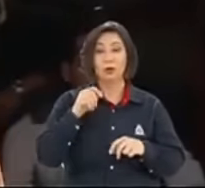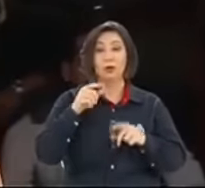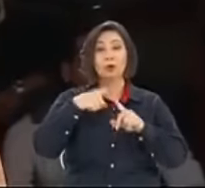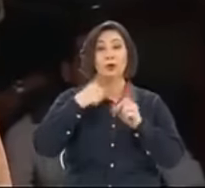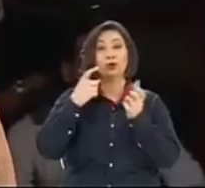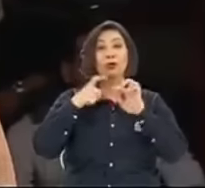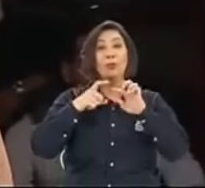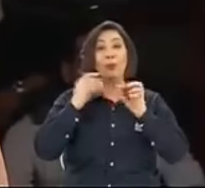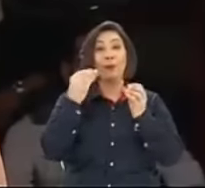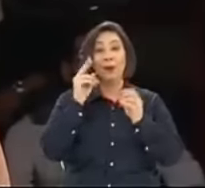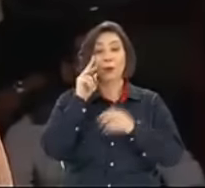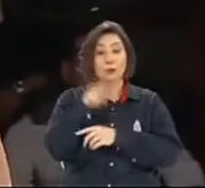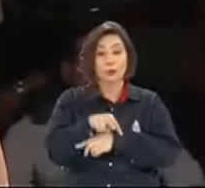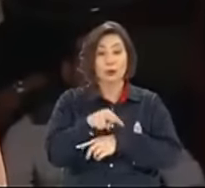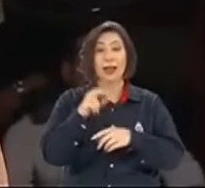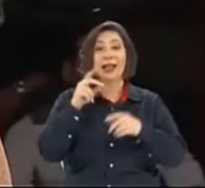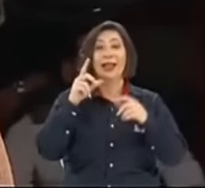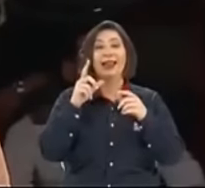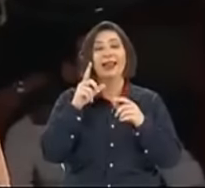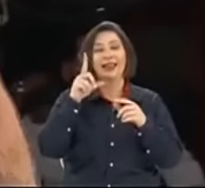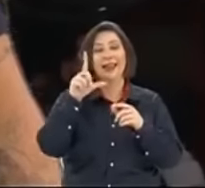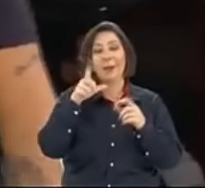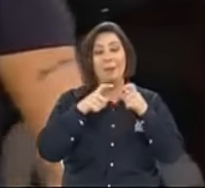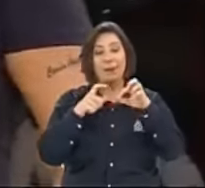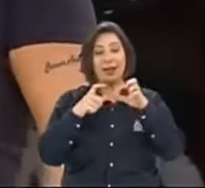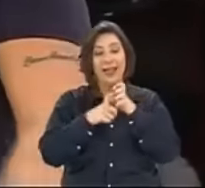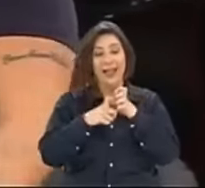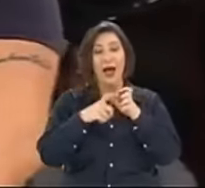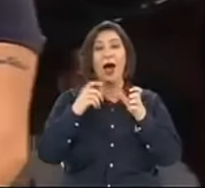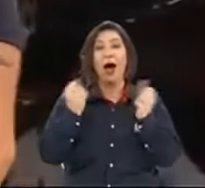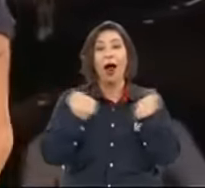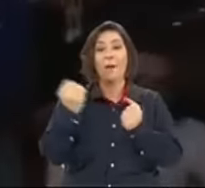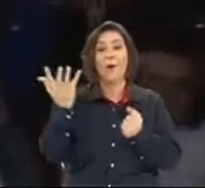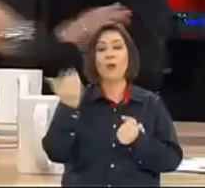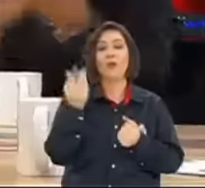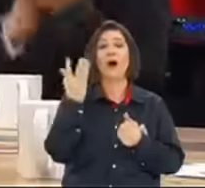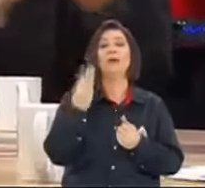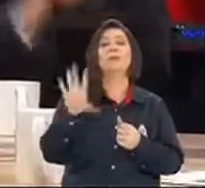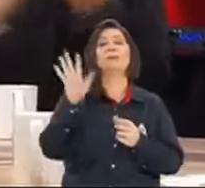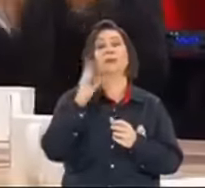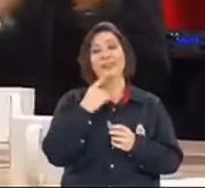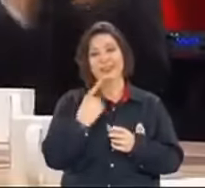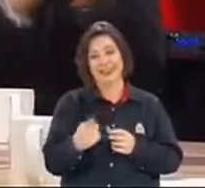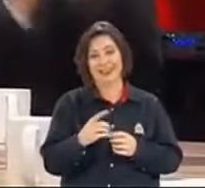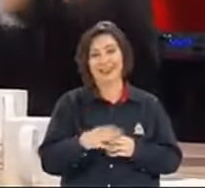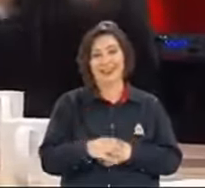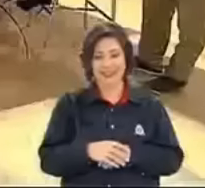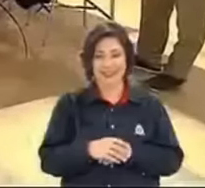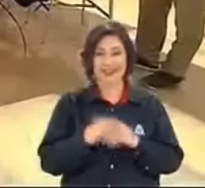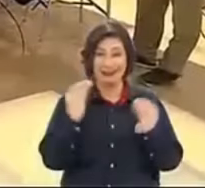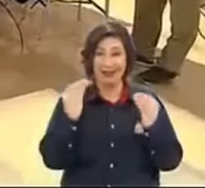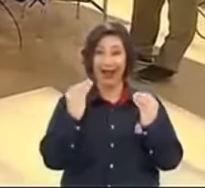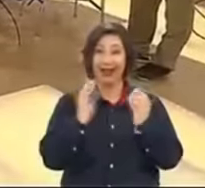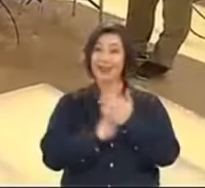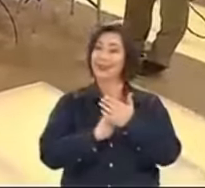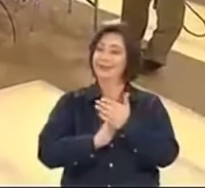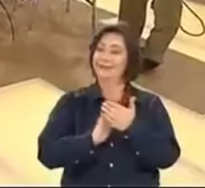bebek gözüküyorsun. İçeri LPG'li araç almıyoruz dedi. O gün araç olduğumu hissettim kendime. Vay güzel,